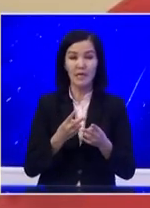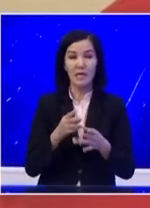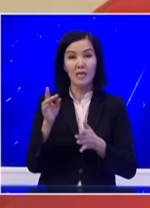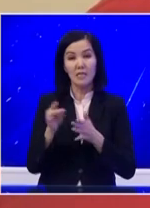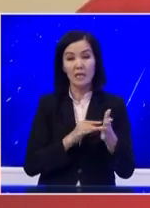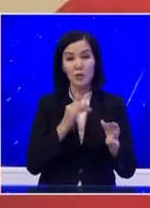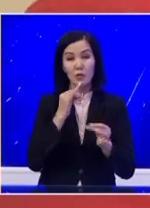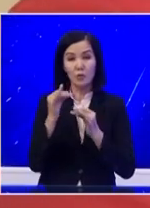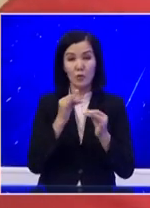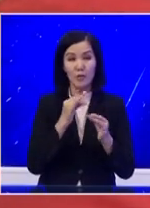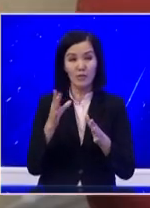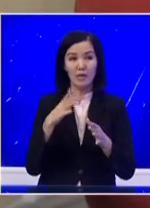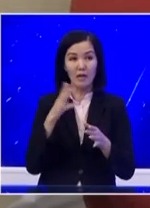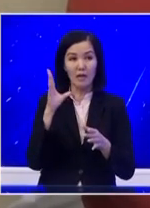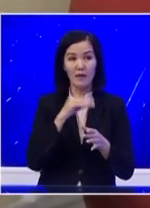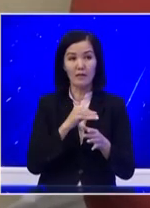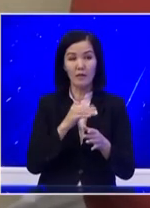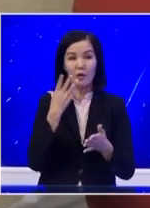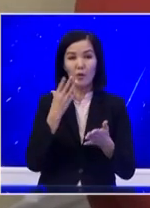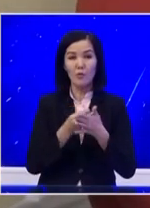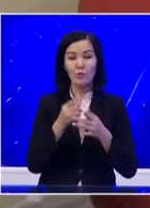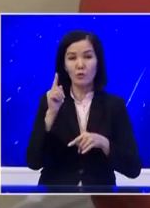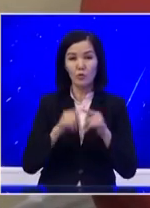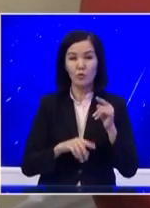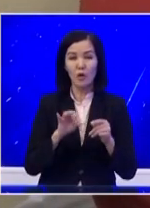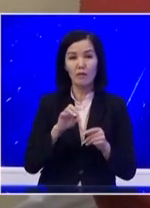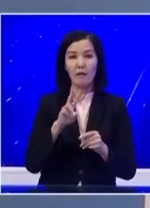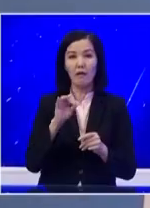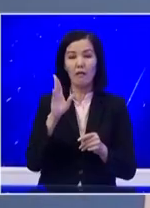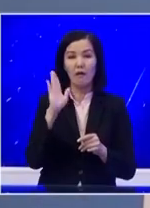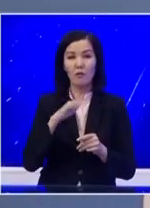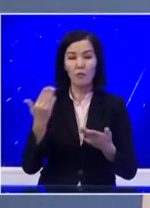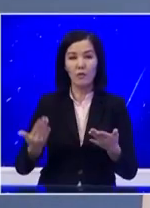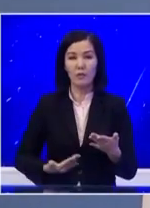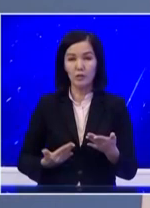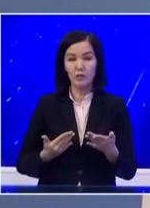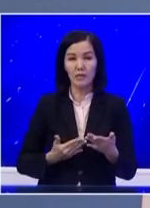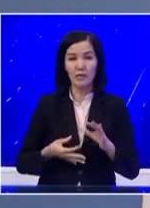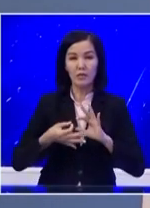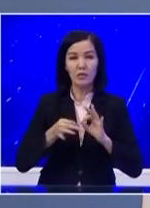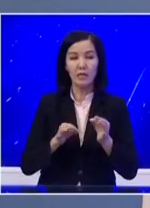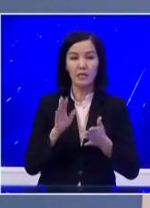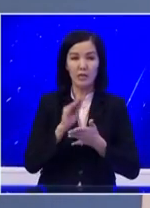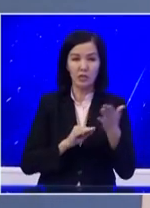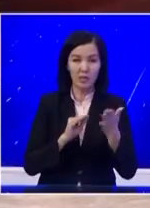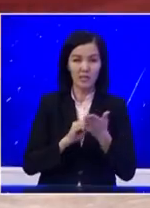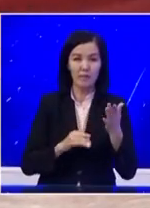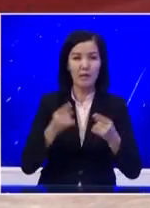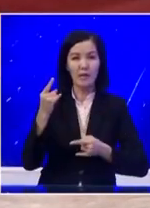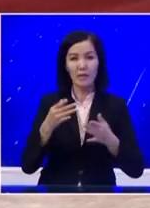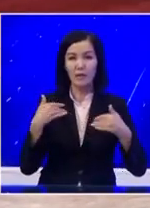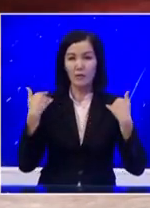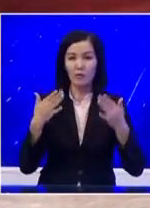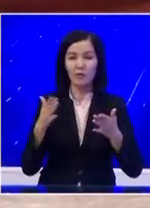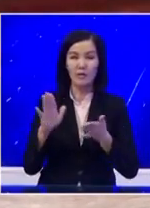қасиеті тілшілік жолға әкелді. Өзі туған айдында Алакөл аймағының тіршілік тынысын қалт жібермеді. Тырнақалды туындылары